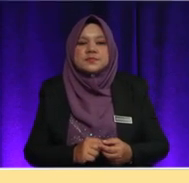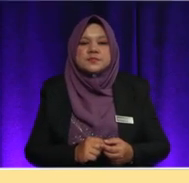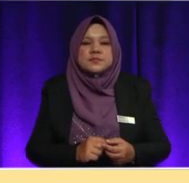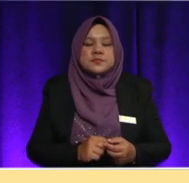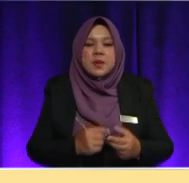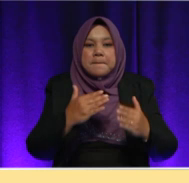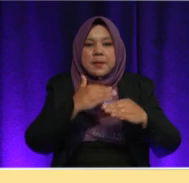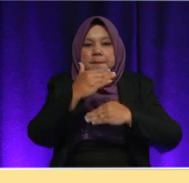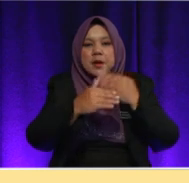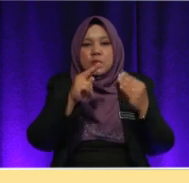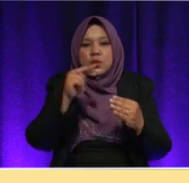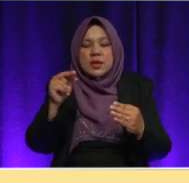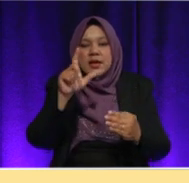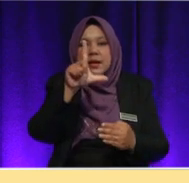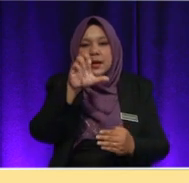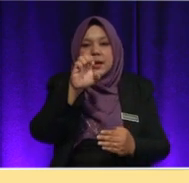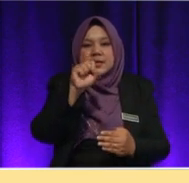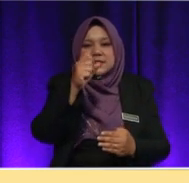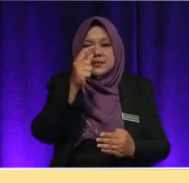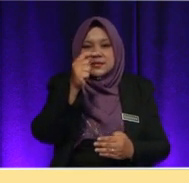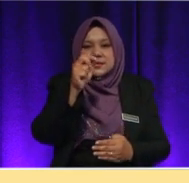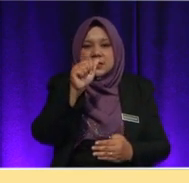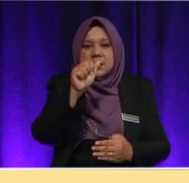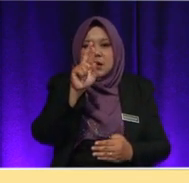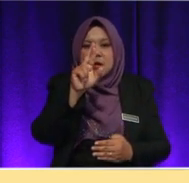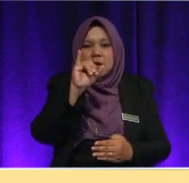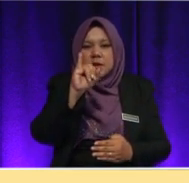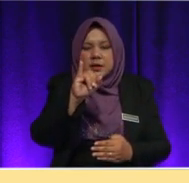rapat pembangunan Lestari perlu diamalkan pengurusan